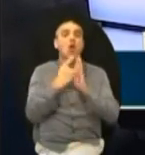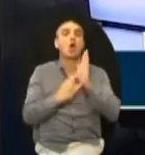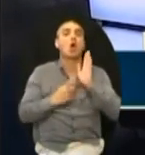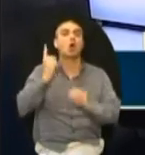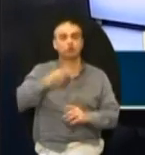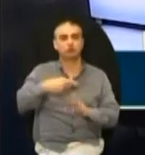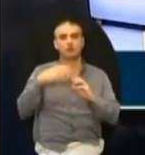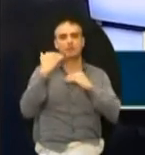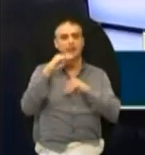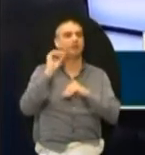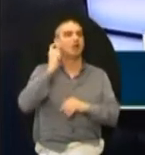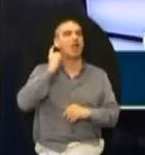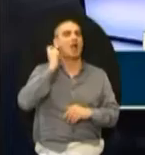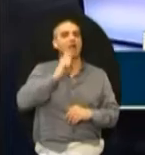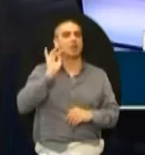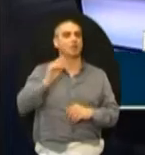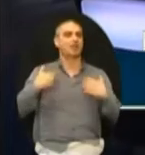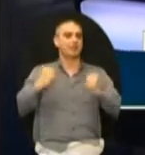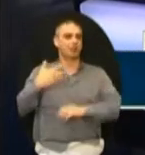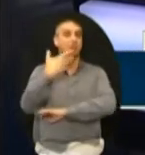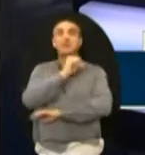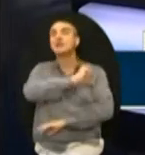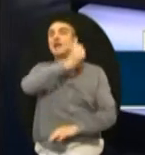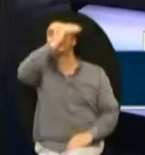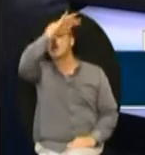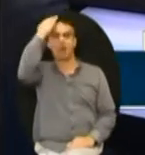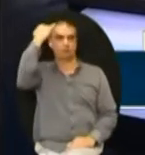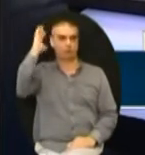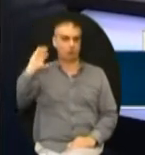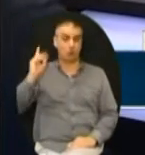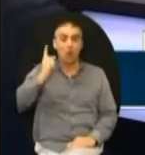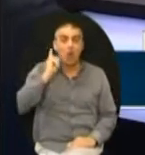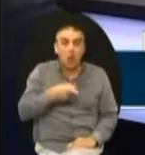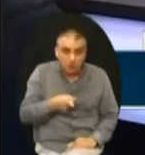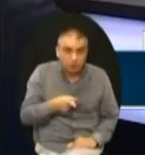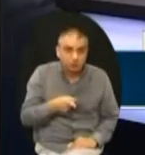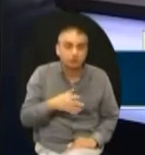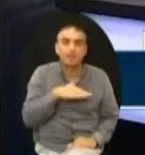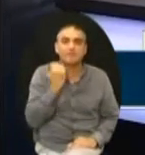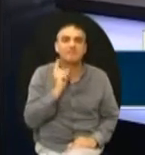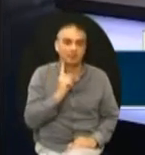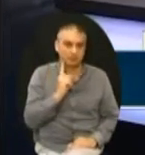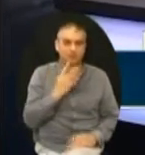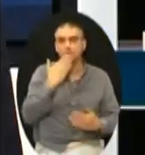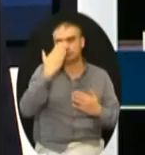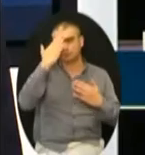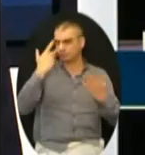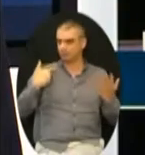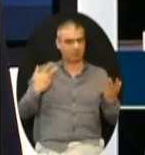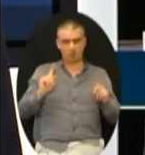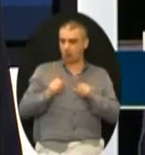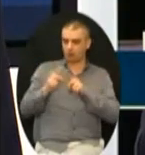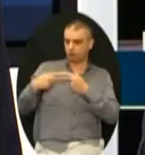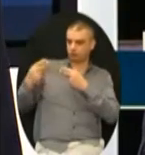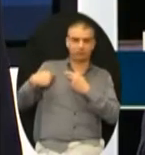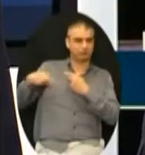העונשין, בפרק של עבירות בביטחון המדינה, החמורה ביותר. שעונשה, שדינה הוא מוות. תודה לאל, אנחנו לא כמו